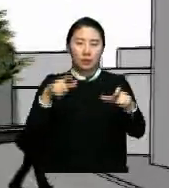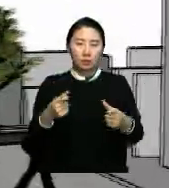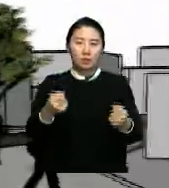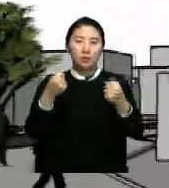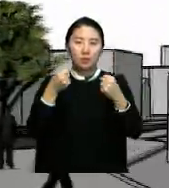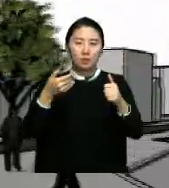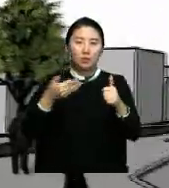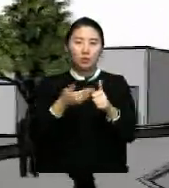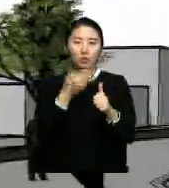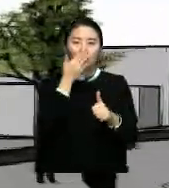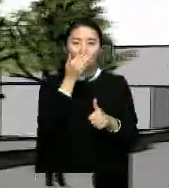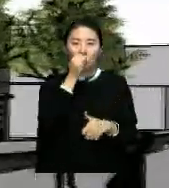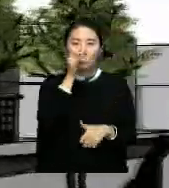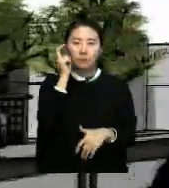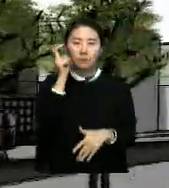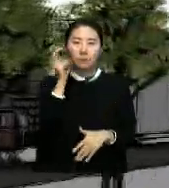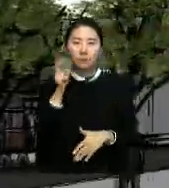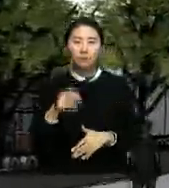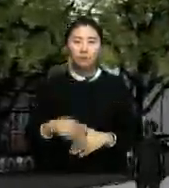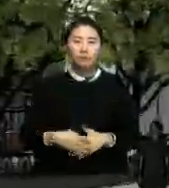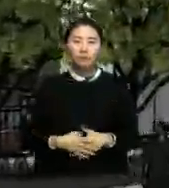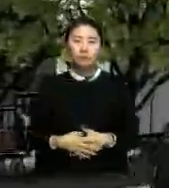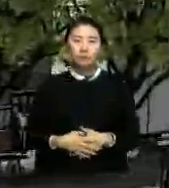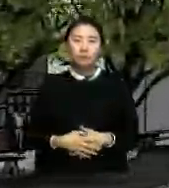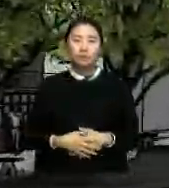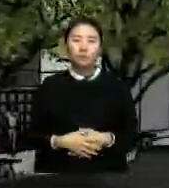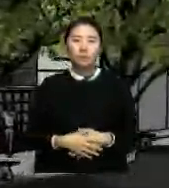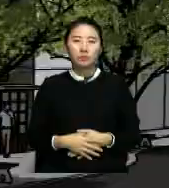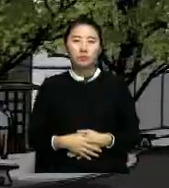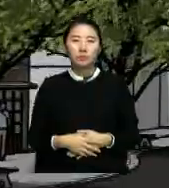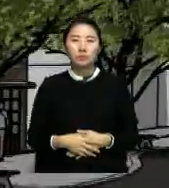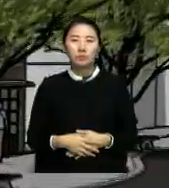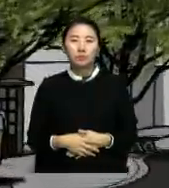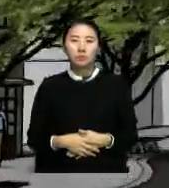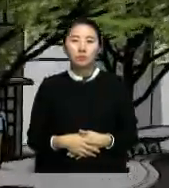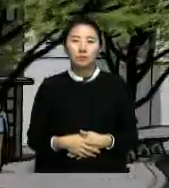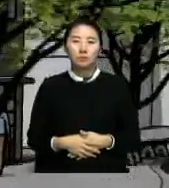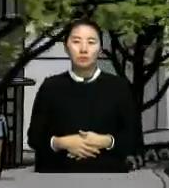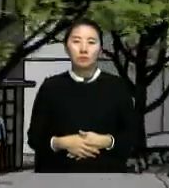활기를 불어넣을 수 있을지 주목됩니다. 딜라이브 서울경기 케이블TV 전진아입니다.